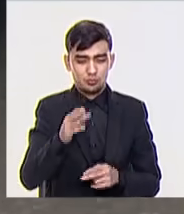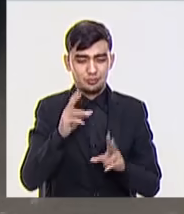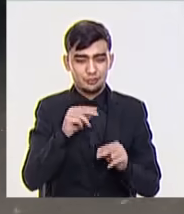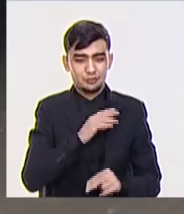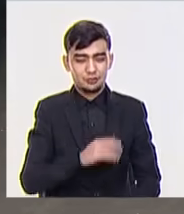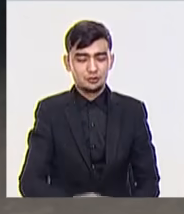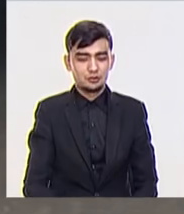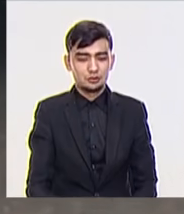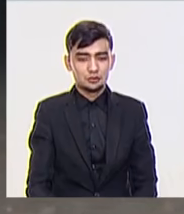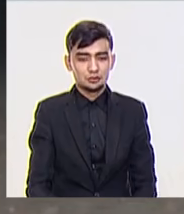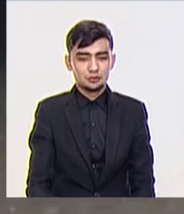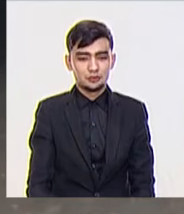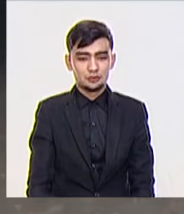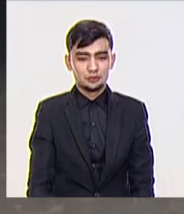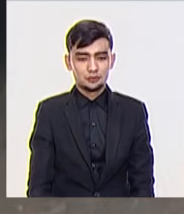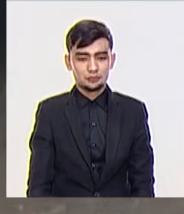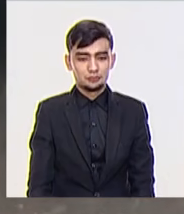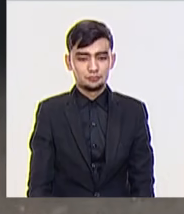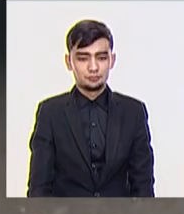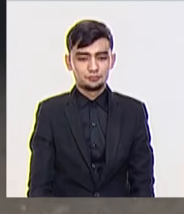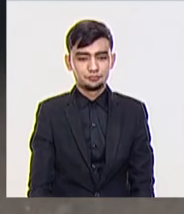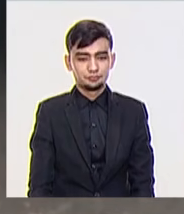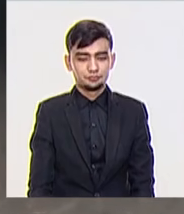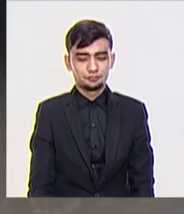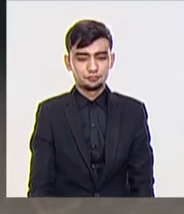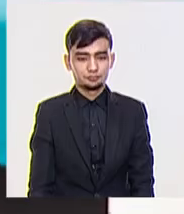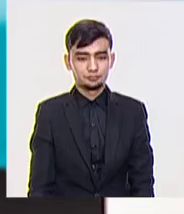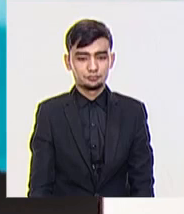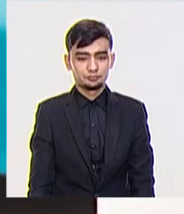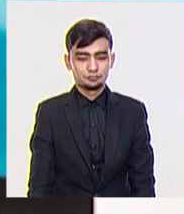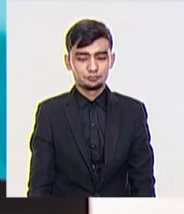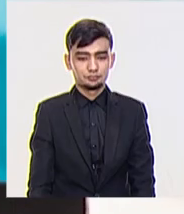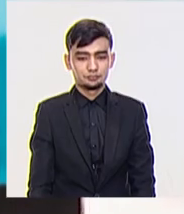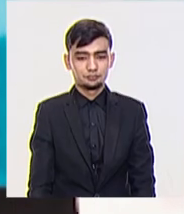Әлібек Шынтемір, Сергей Шуйский, Информбюро, Алматы.